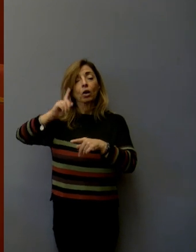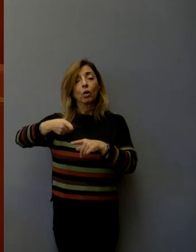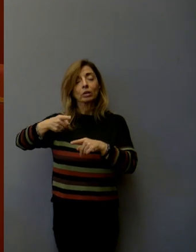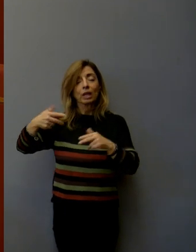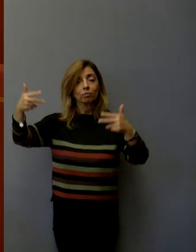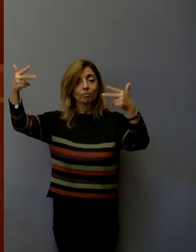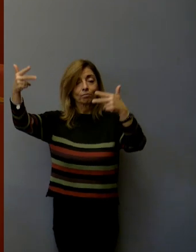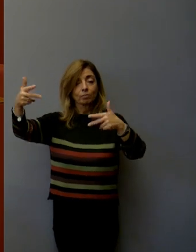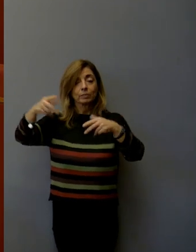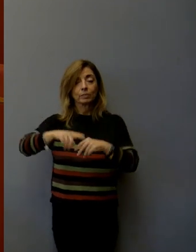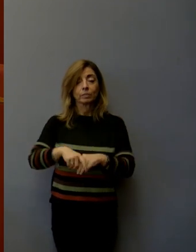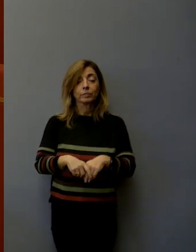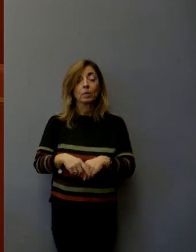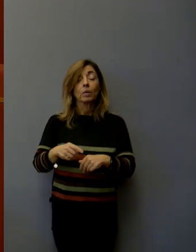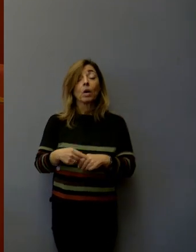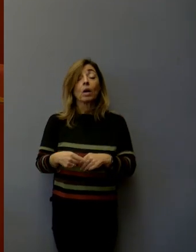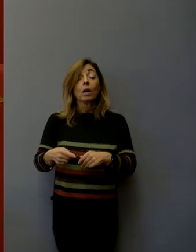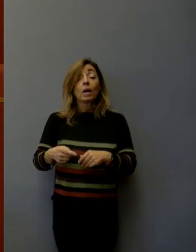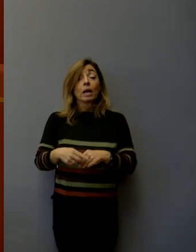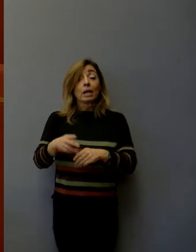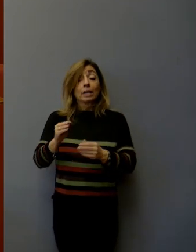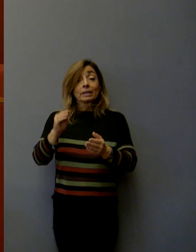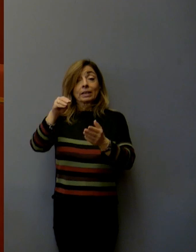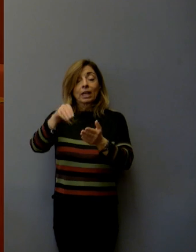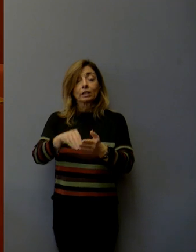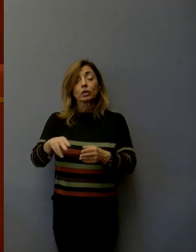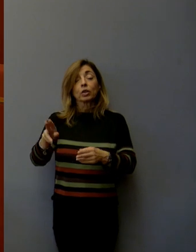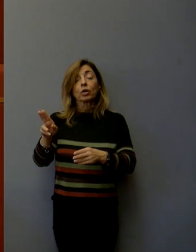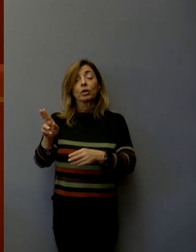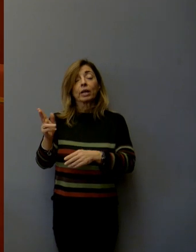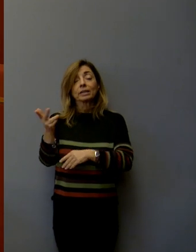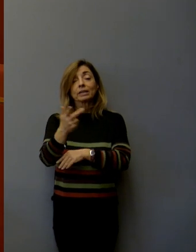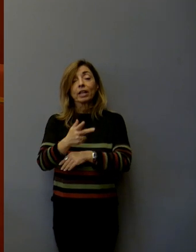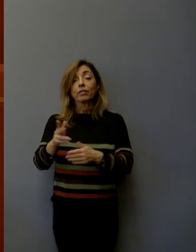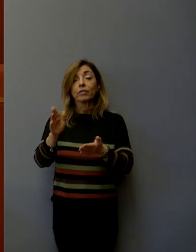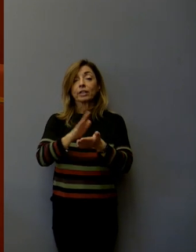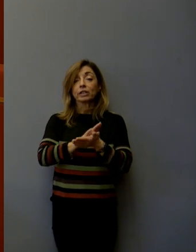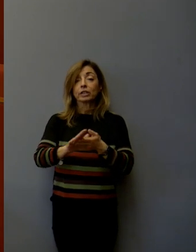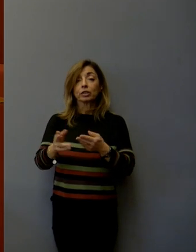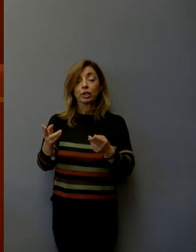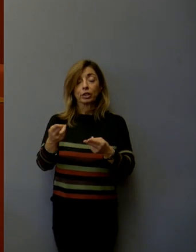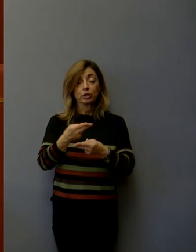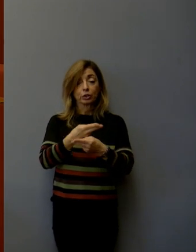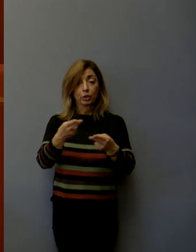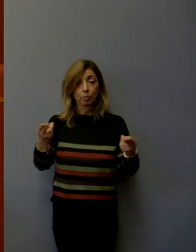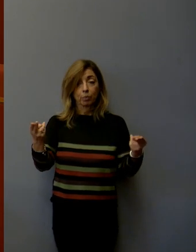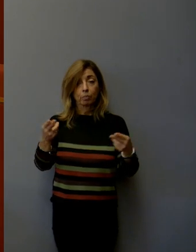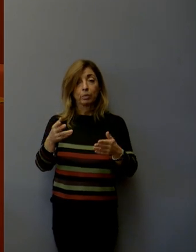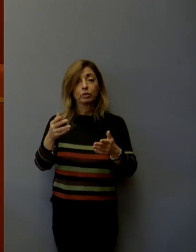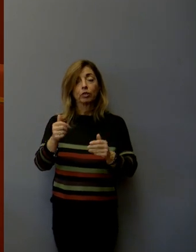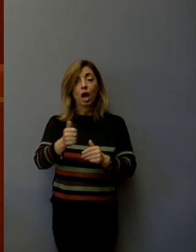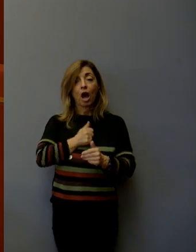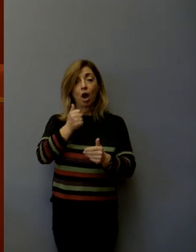installazione servizi igienici pubblici autopulenti vista la Pianura di servizi igienici pubblici e le scarse condizioni igieniche sanitarie dei pochi